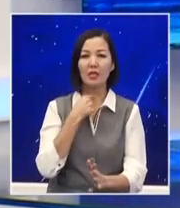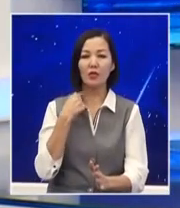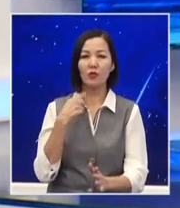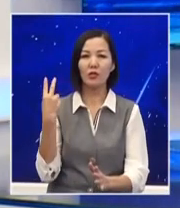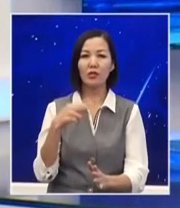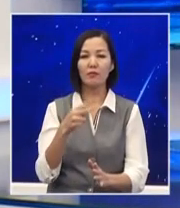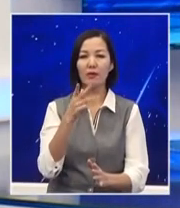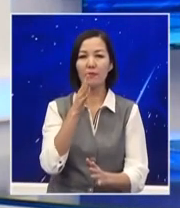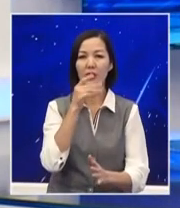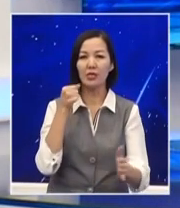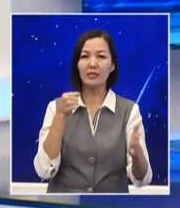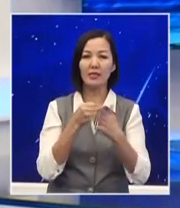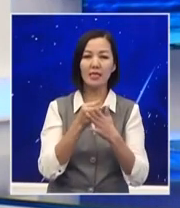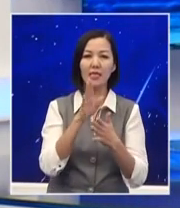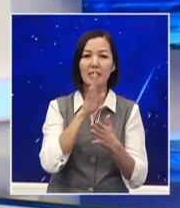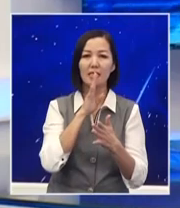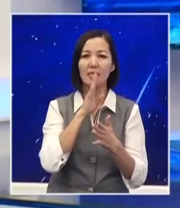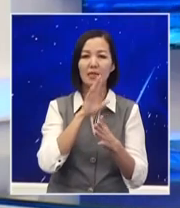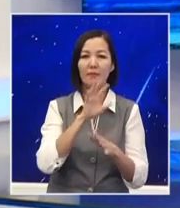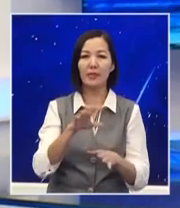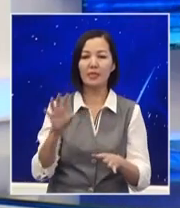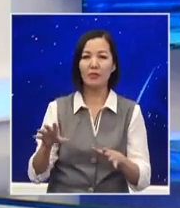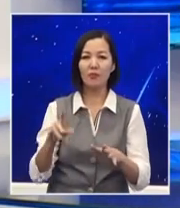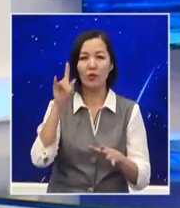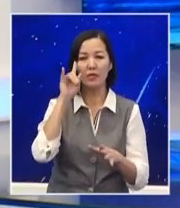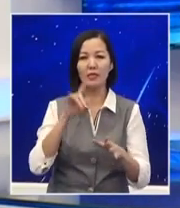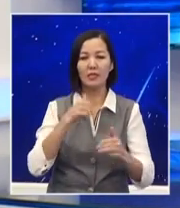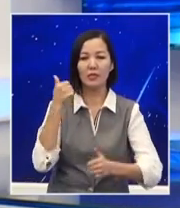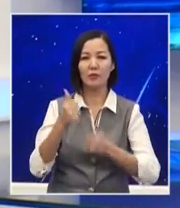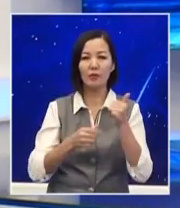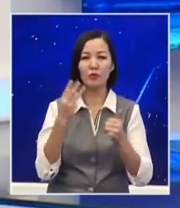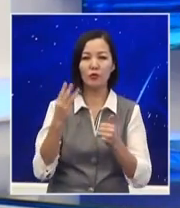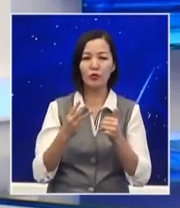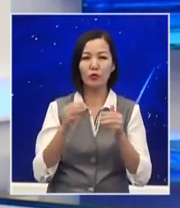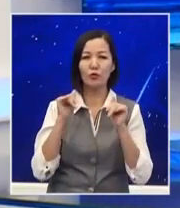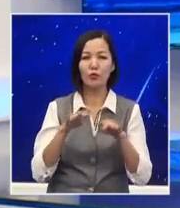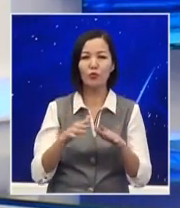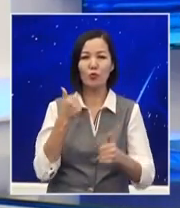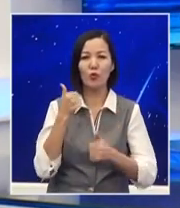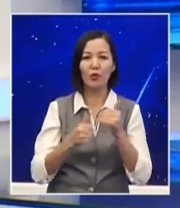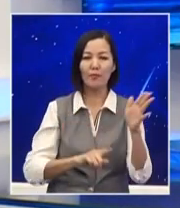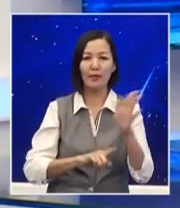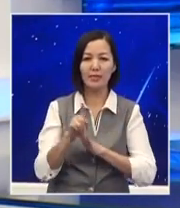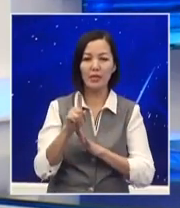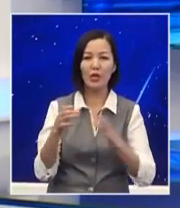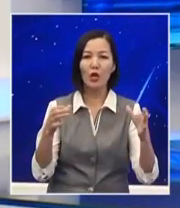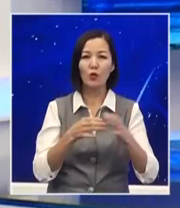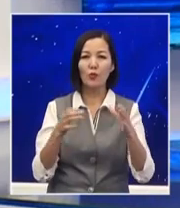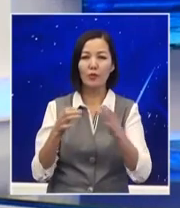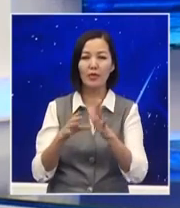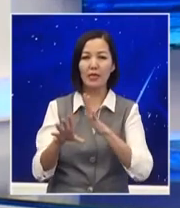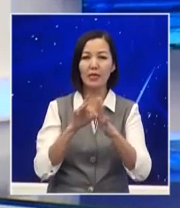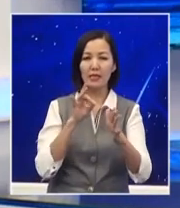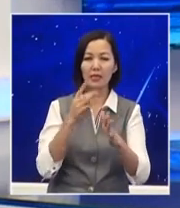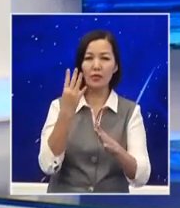Талдықорғанда 21 жасқа дейінгі қыздар арасында баскетболдан Қазақстан чемпионатының 3-ші шешуші туры басталды. Оған топтық кезеңдерде